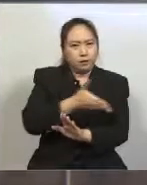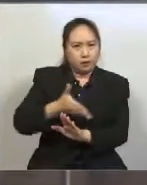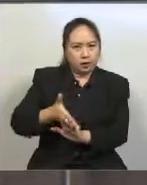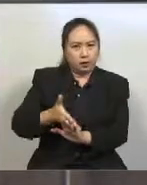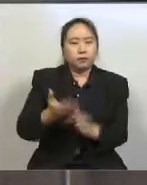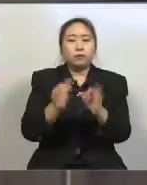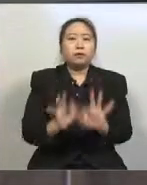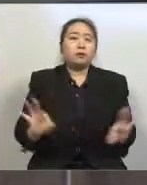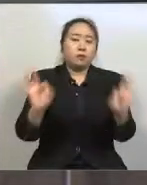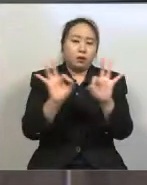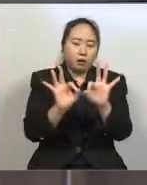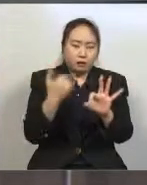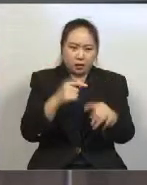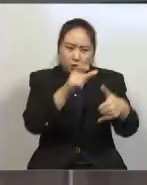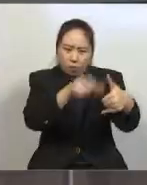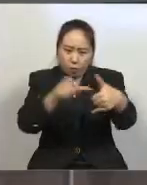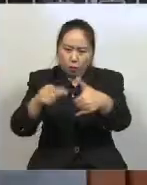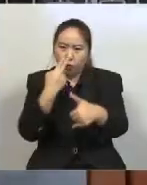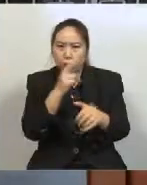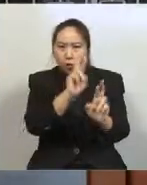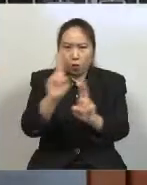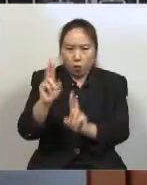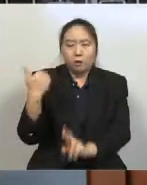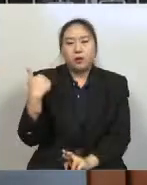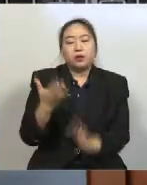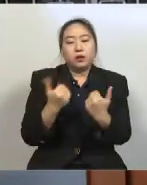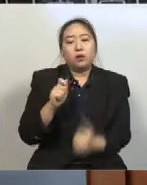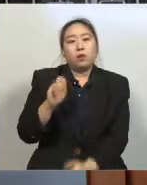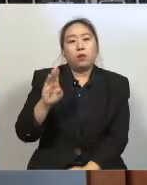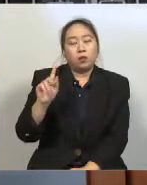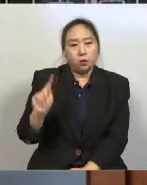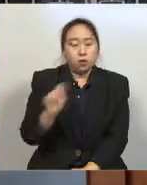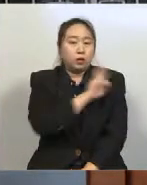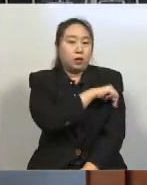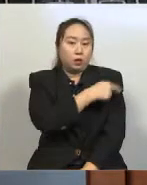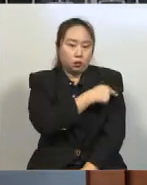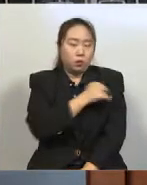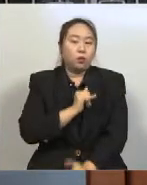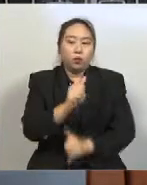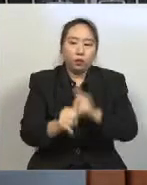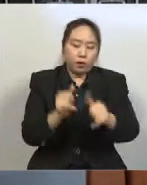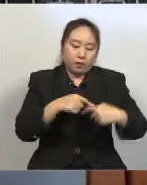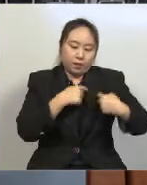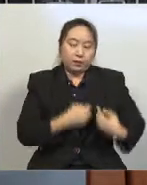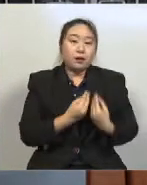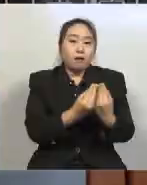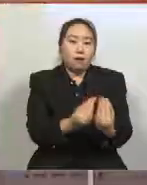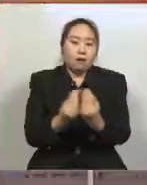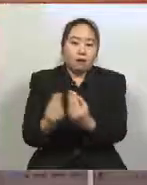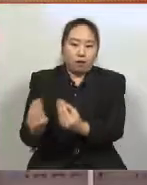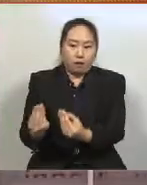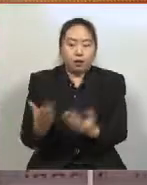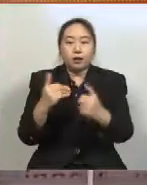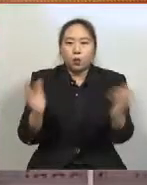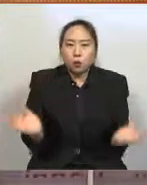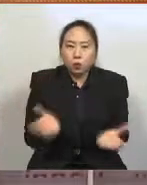ที่สำคัญคือยังต้องเฝ้าระวังอีกหลายคนซึ่งอบต.และสาธารณสุขจังหวัดได้ลงพื้นที่ให้กำลังใจผู้ป่วยอย่างต่อเนื่องพร้อมกับ